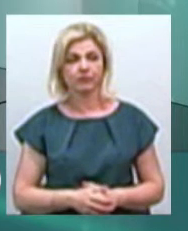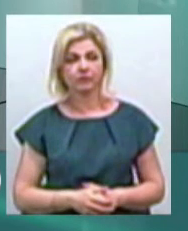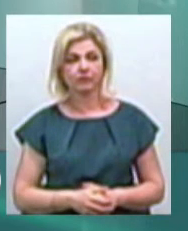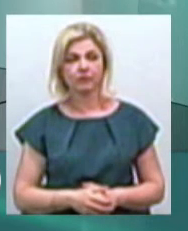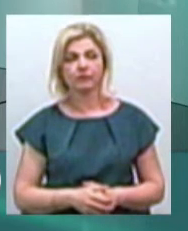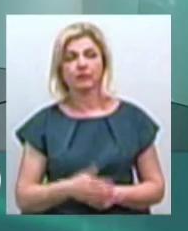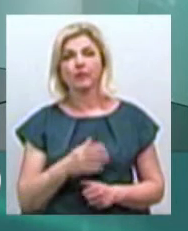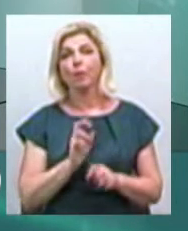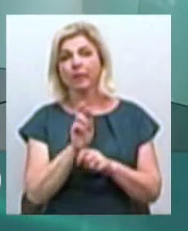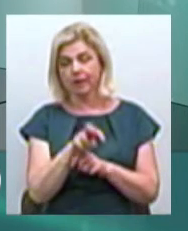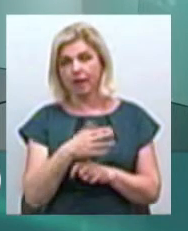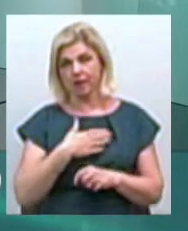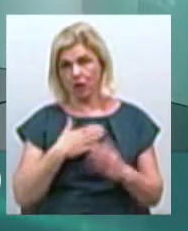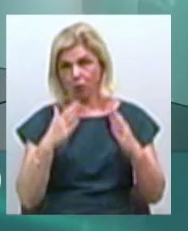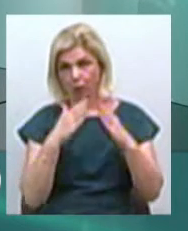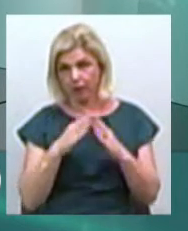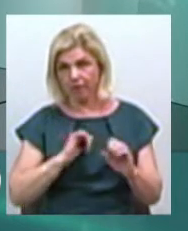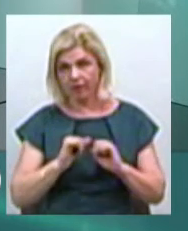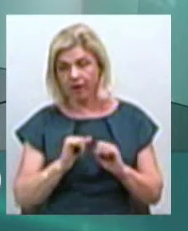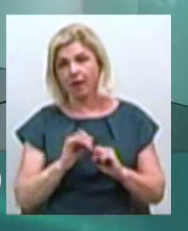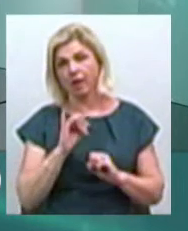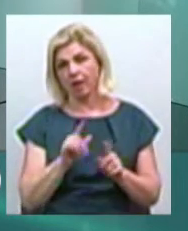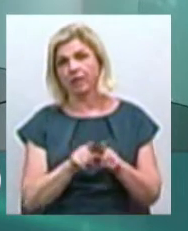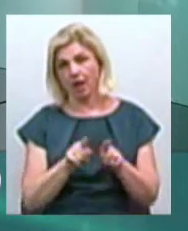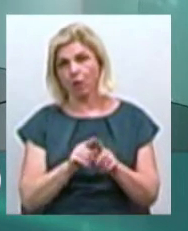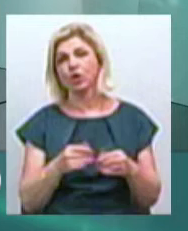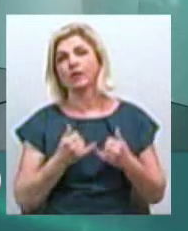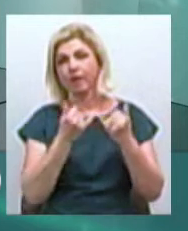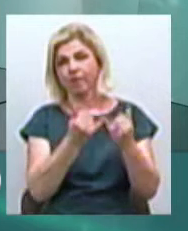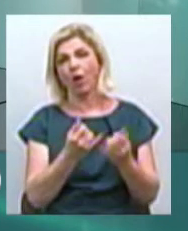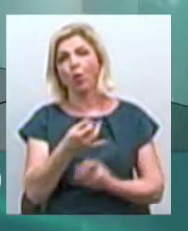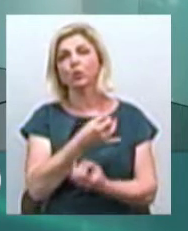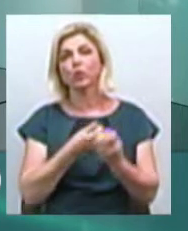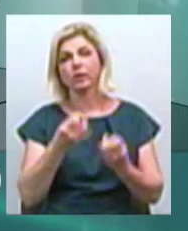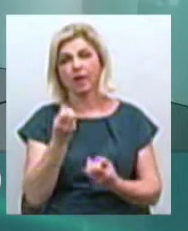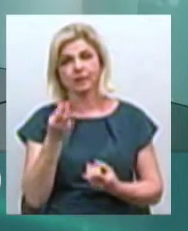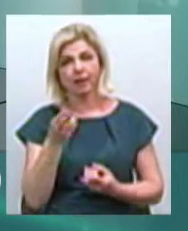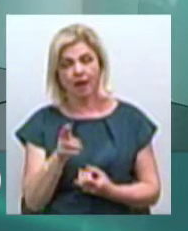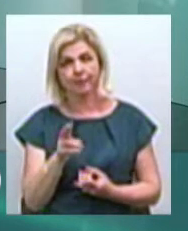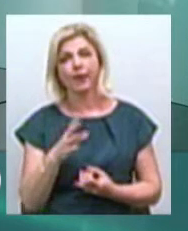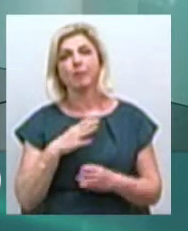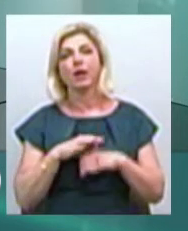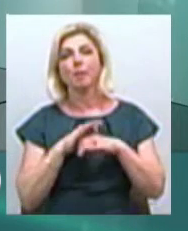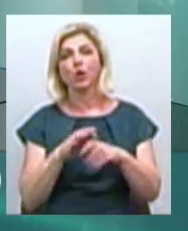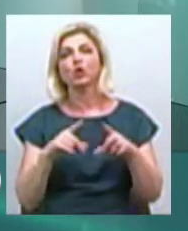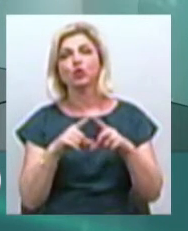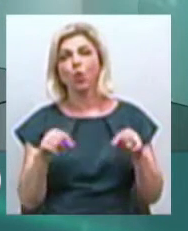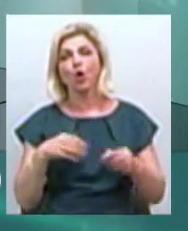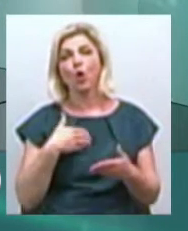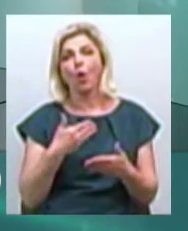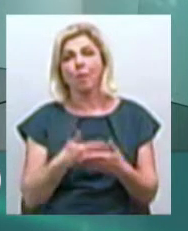нашої будівлі, і було також надавалися консультації. Окрім того, проводила школа громадського